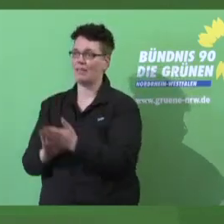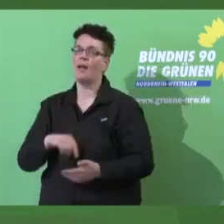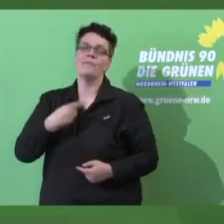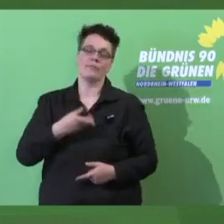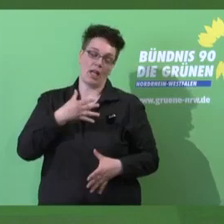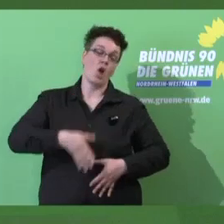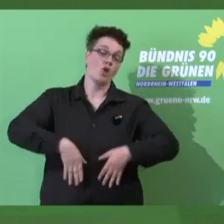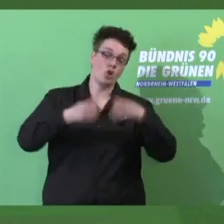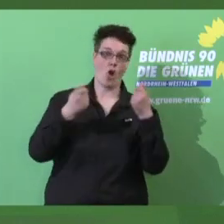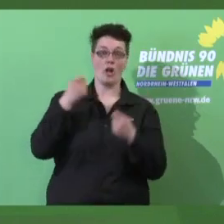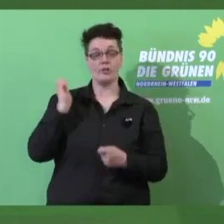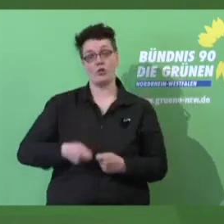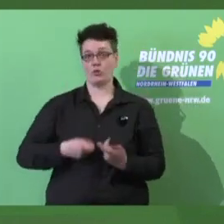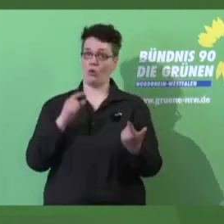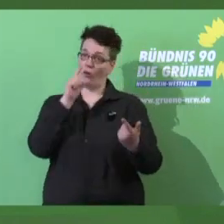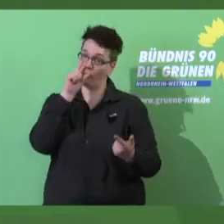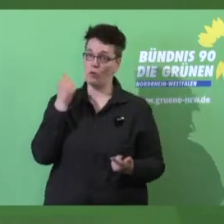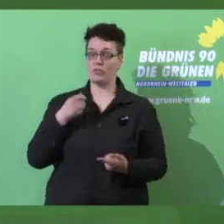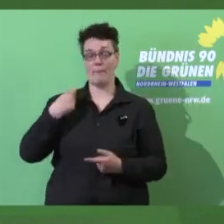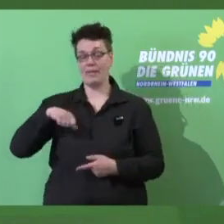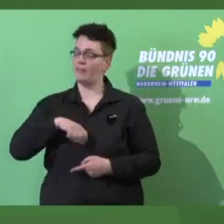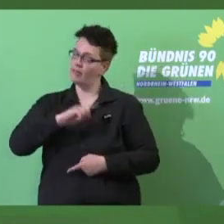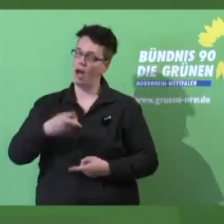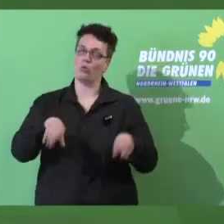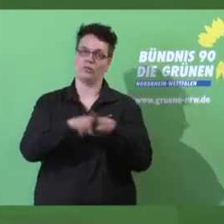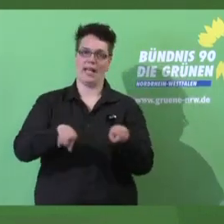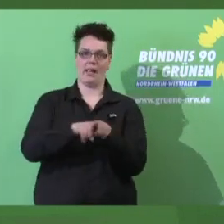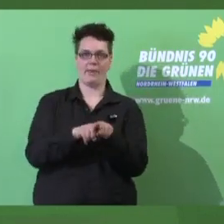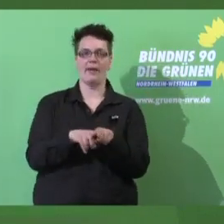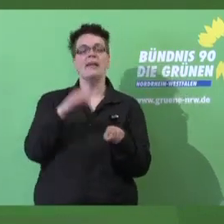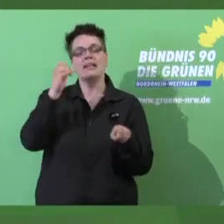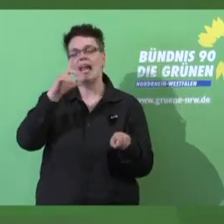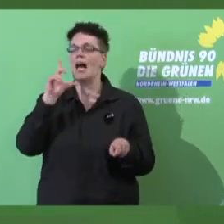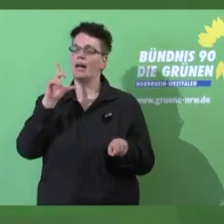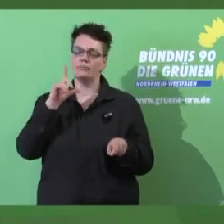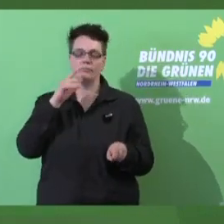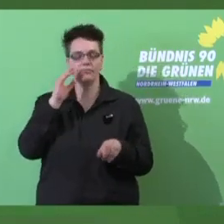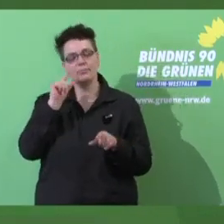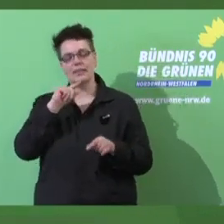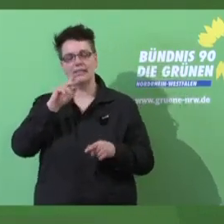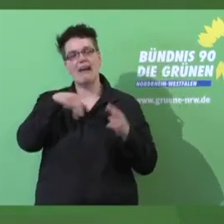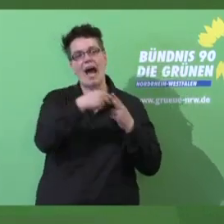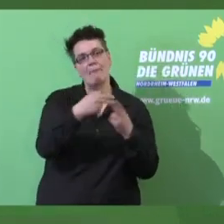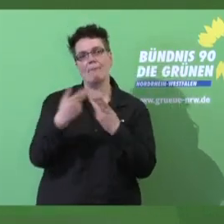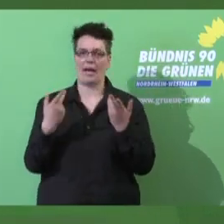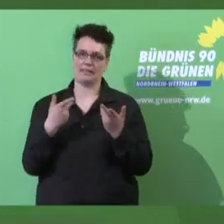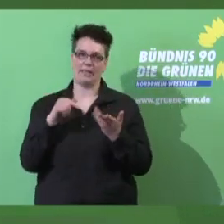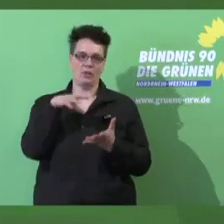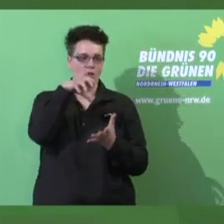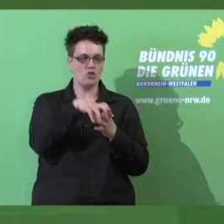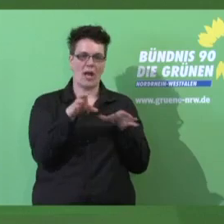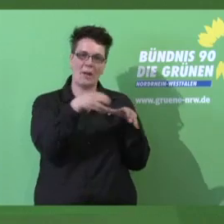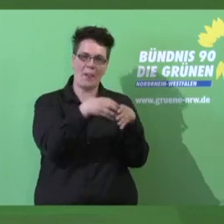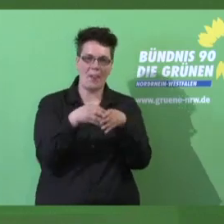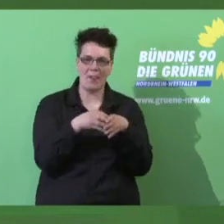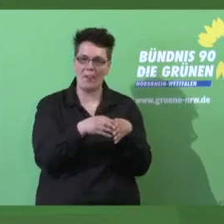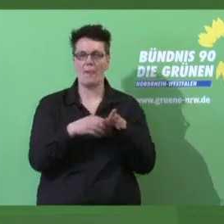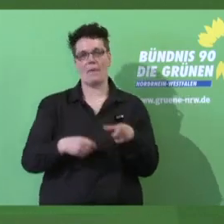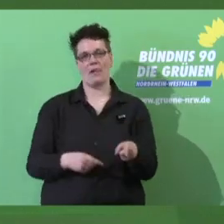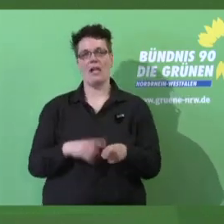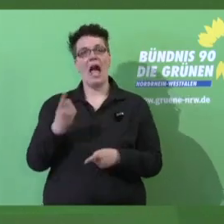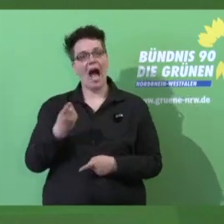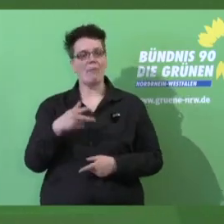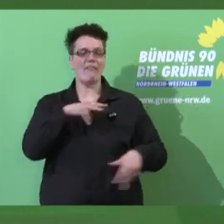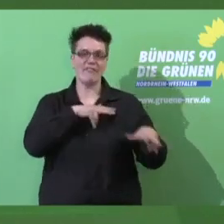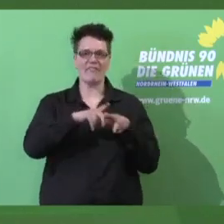Bielefeld auch genauso. Vielleicht im kleineren Umfang, aber da müssen entsprechende Angebote gemacht werden und da muss auch die Verwaltung so mutig sein, entsprechende